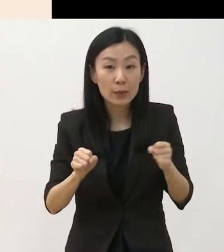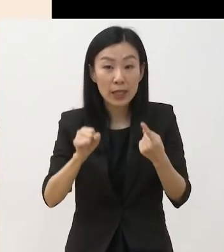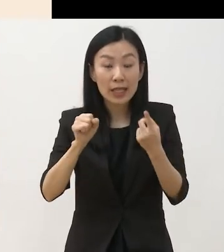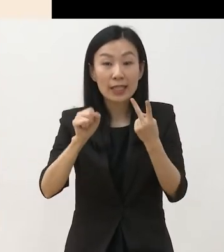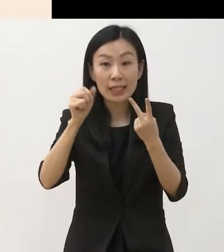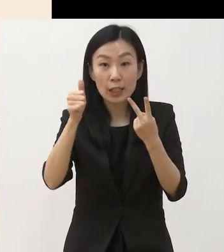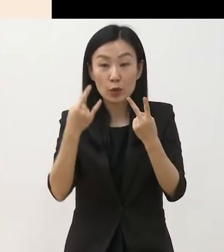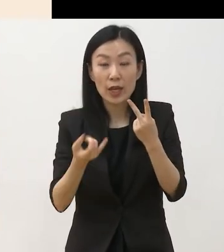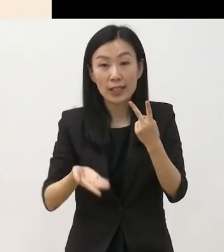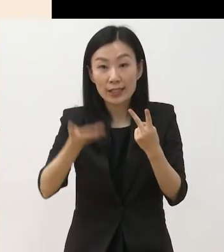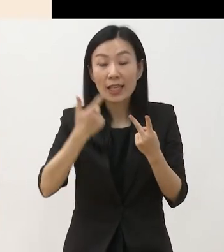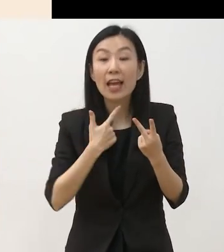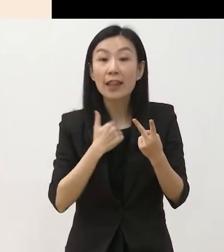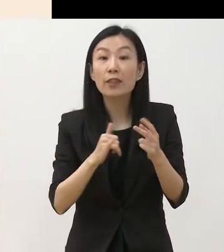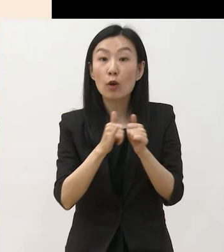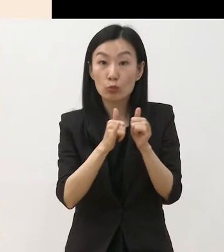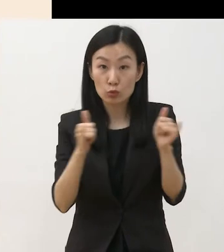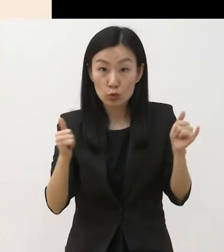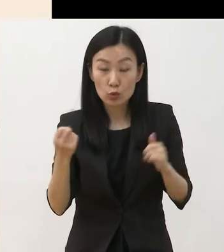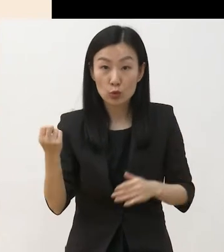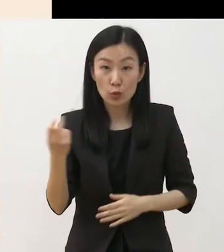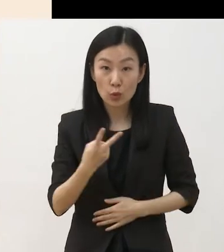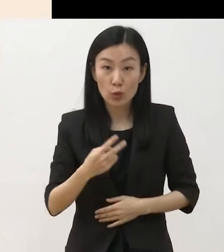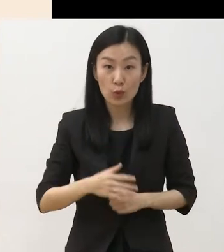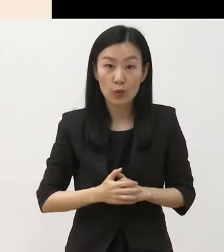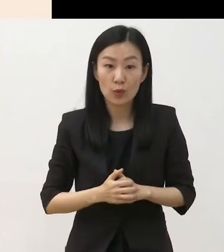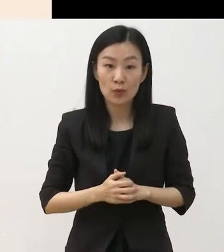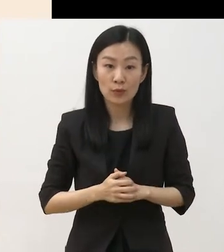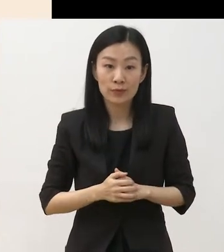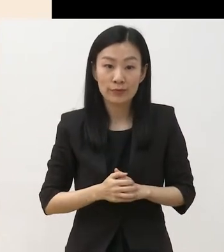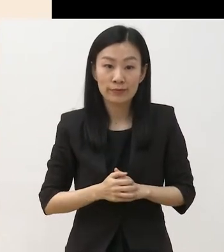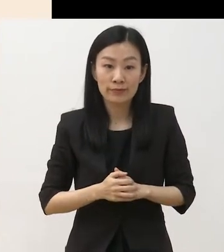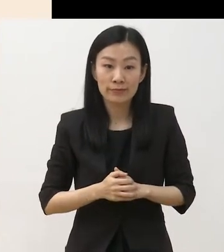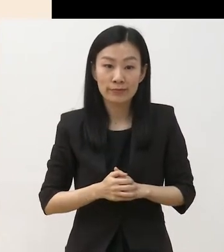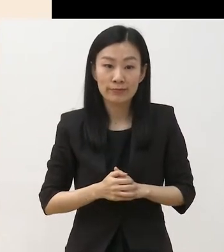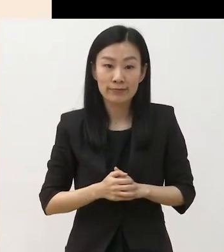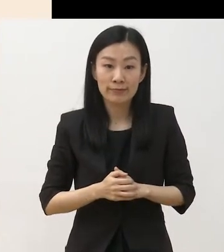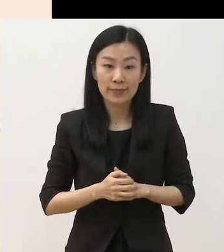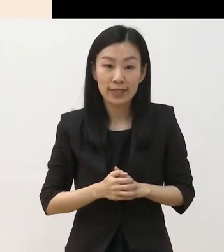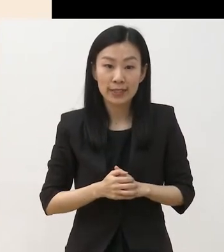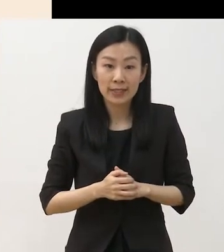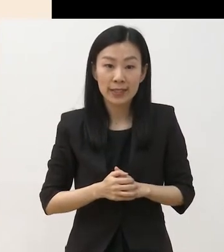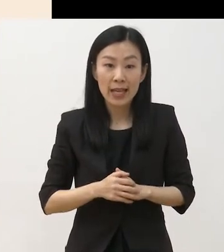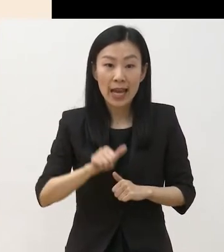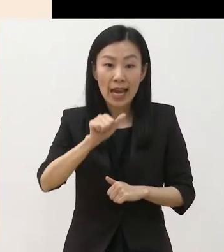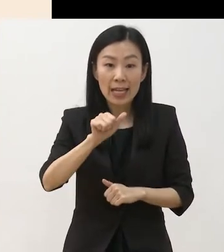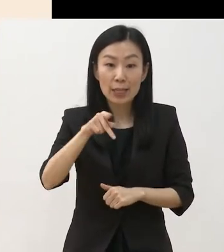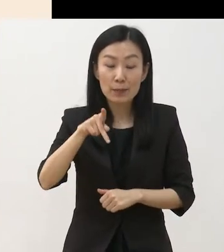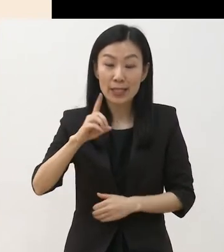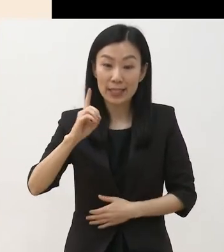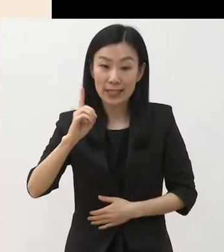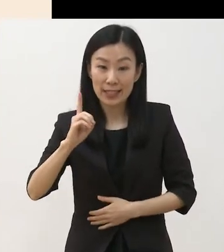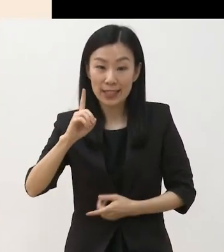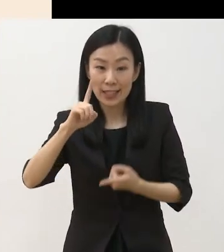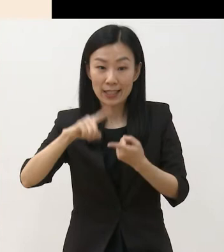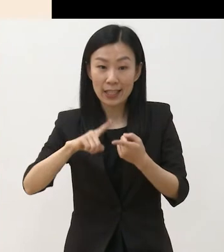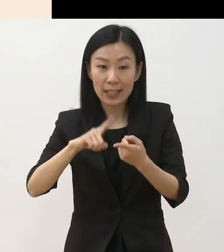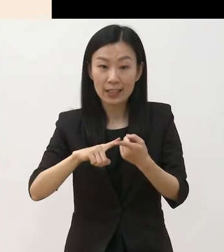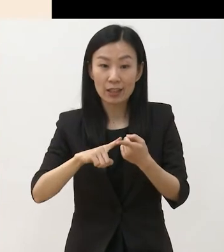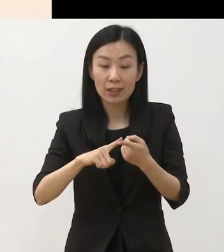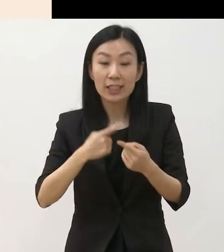이상 참여한 분, 그 다음에 APD, 기획자 분야는 공공 프로젝트 및 창작 기획